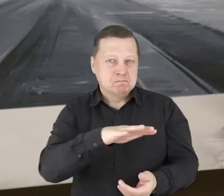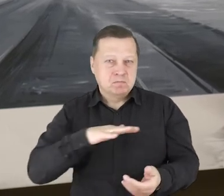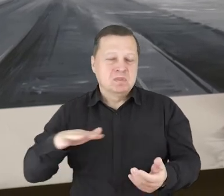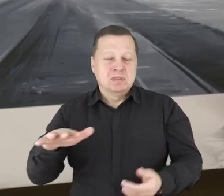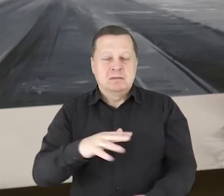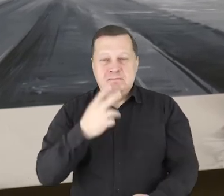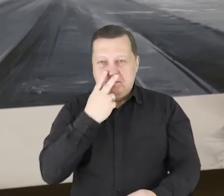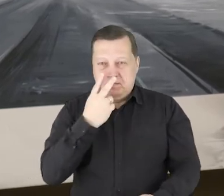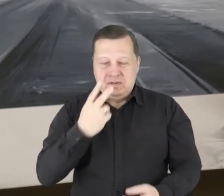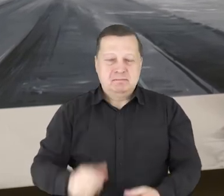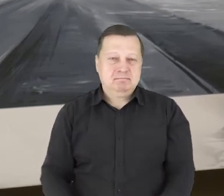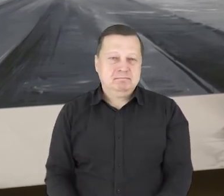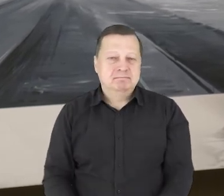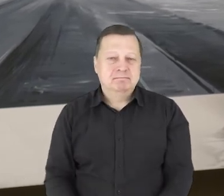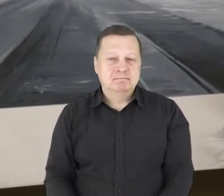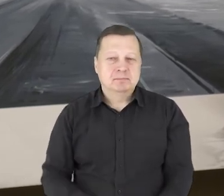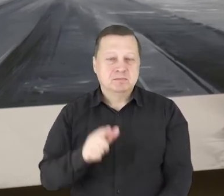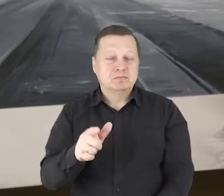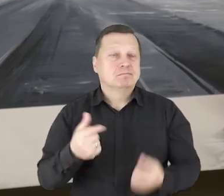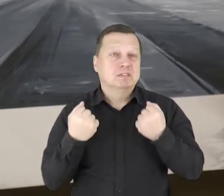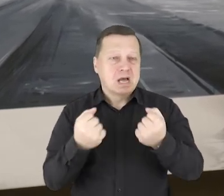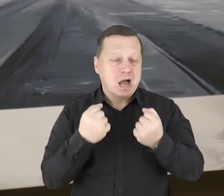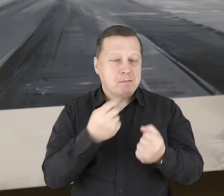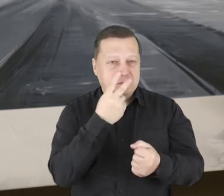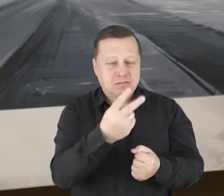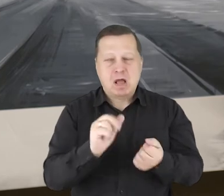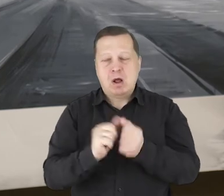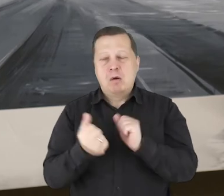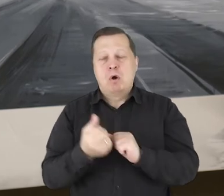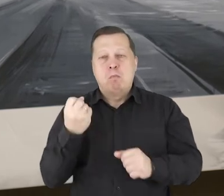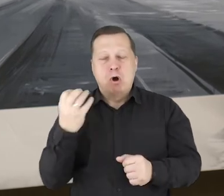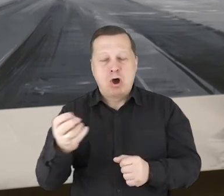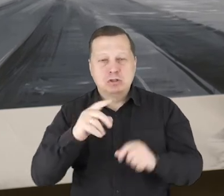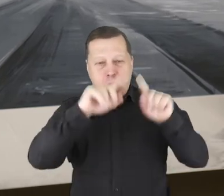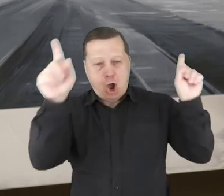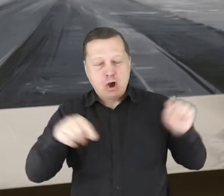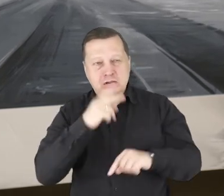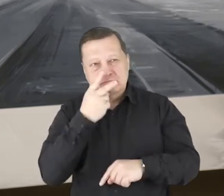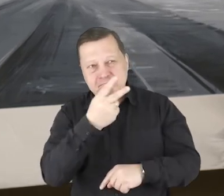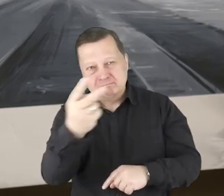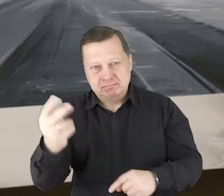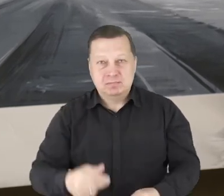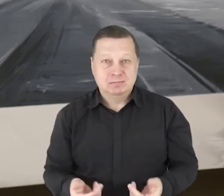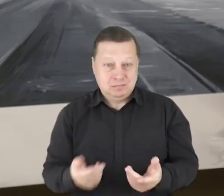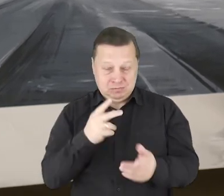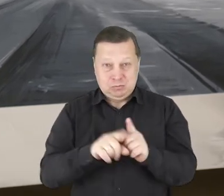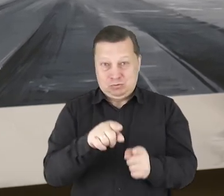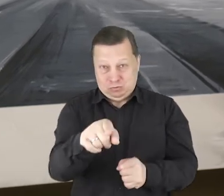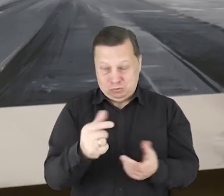zapoznanym krajobrazem, widzianym z okien samochodów czy pociągów. Ten szary,